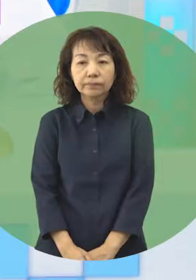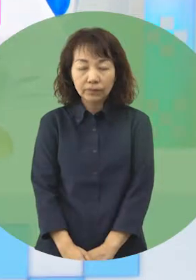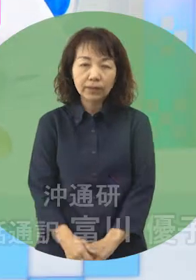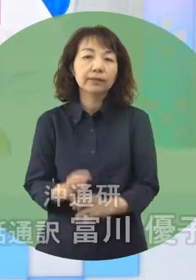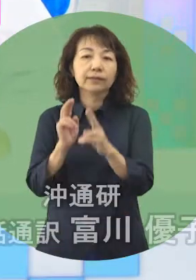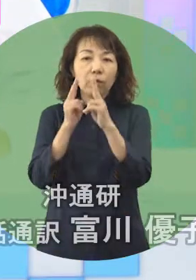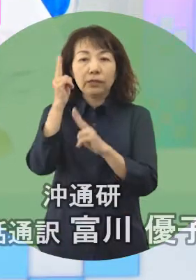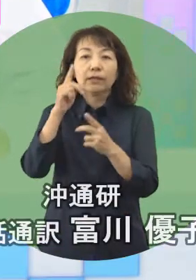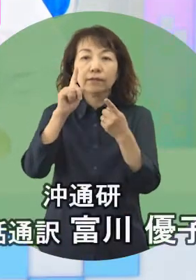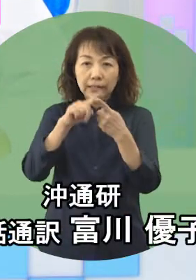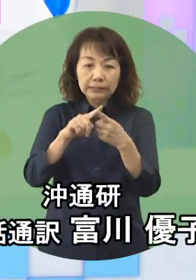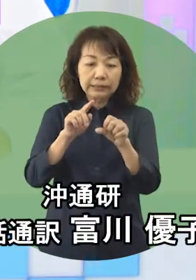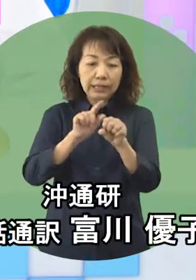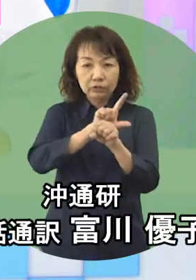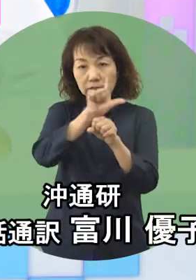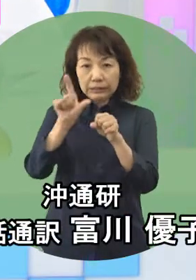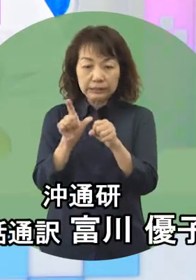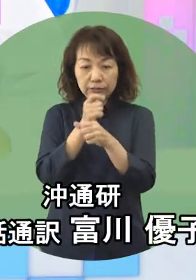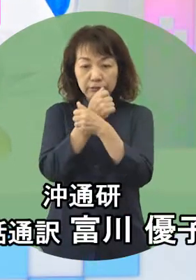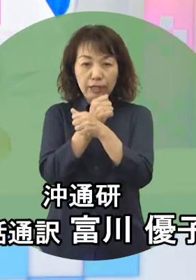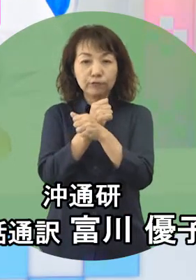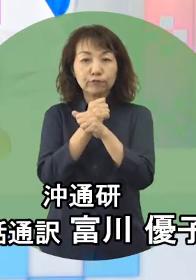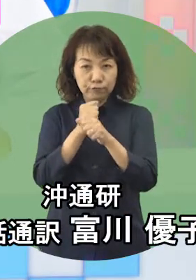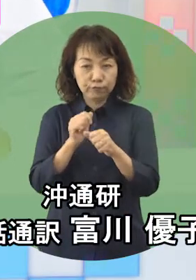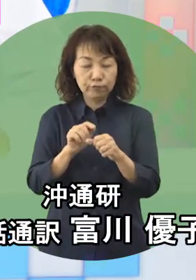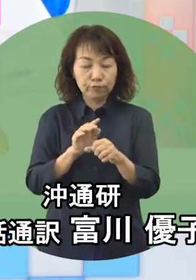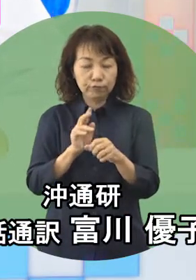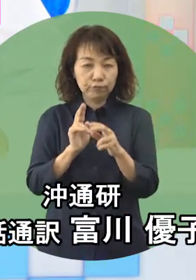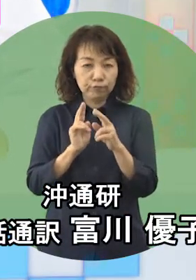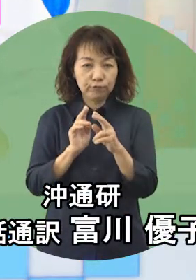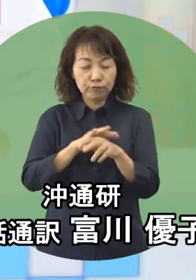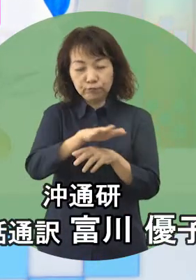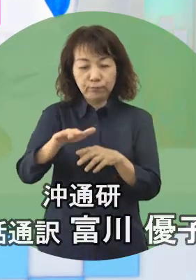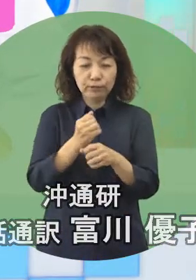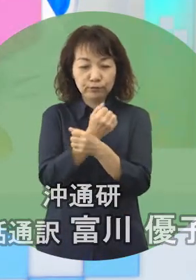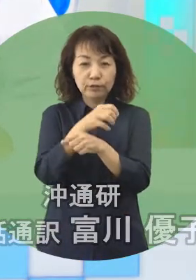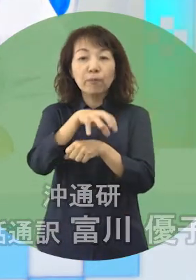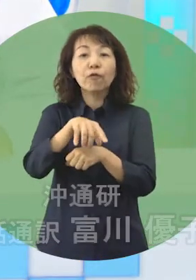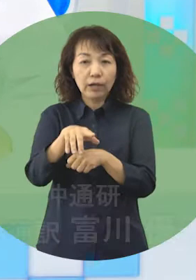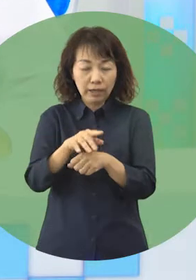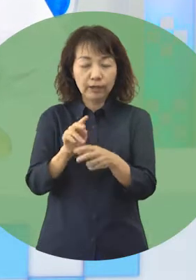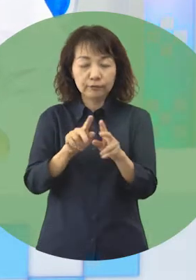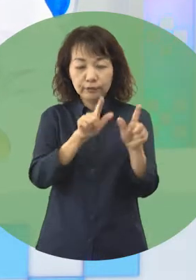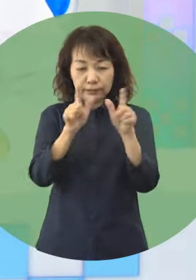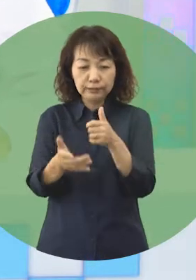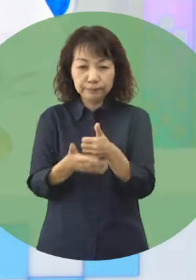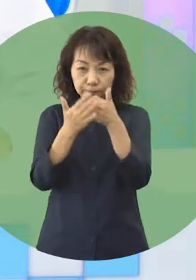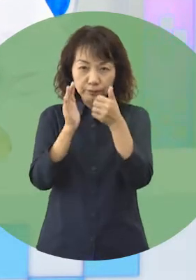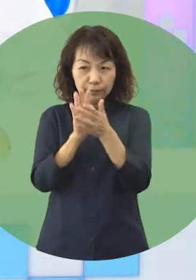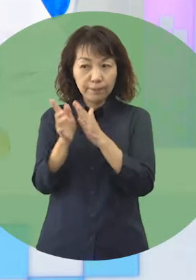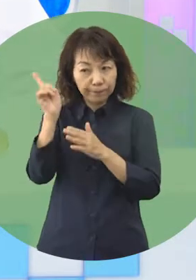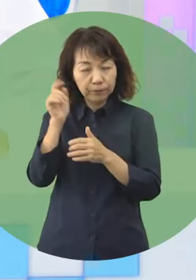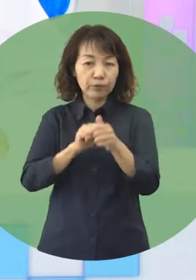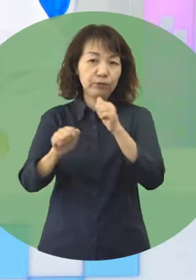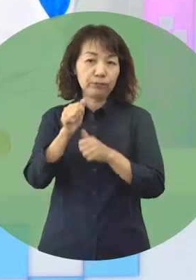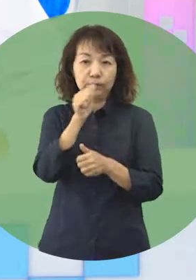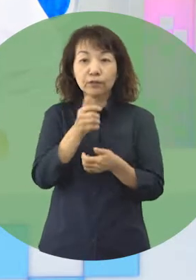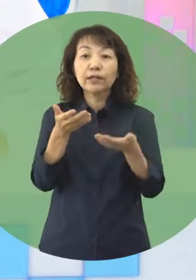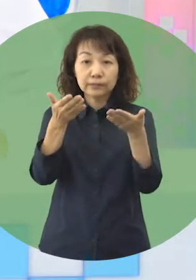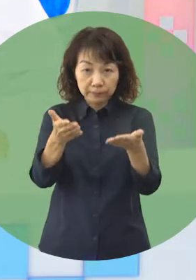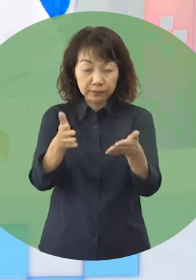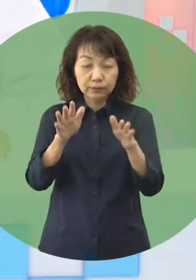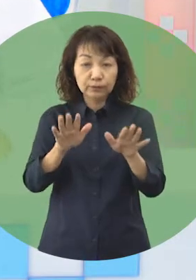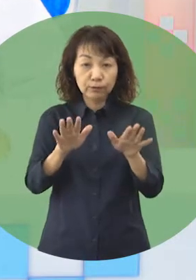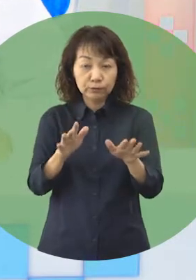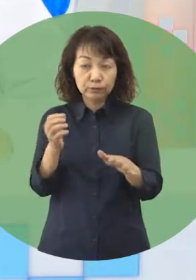沖縄らしい SDGs を研究するウマーチラボから暮らしに役立つ県の取り組みをお届けします。 今週は